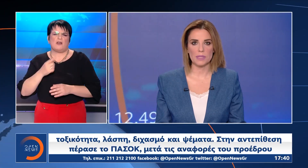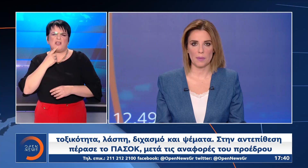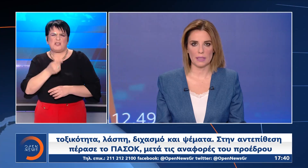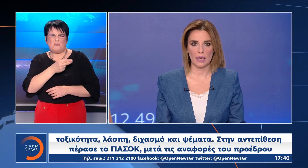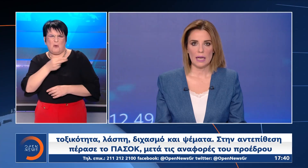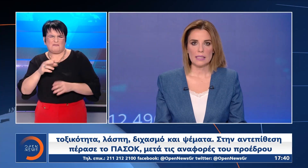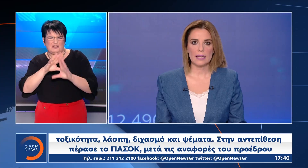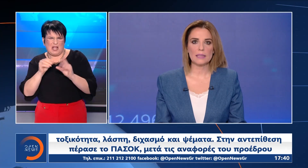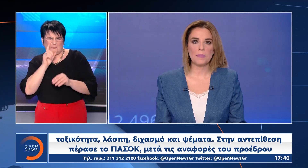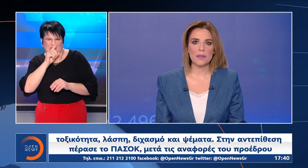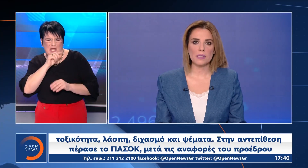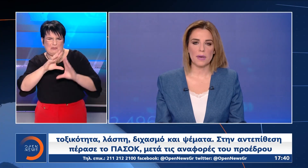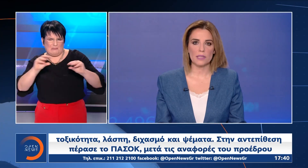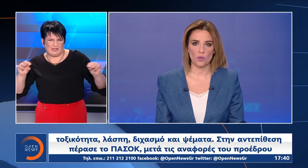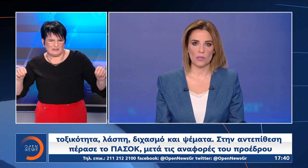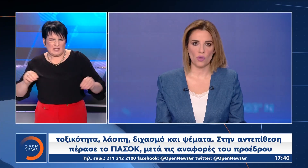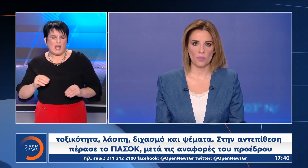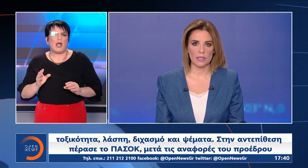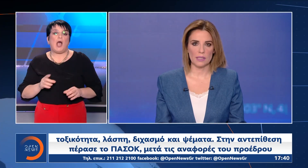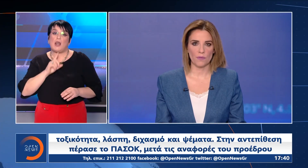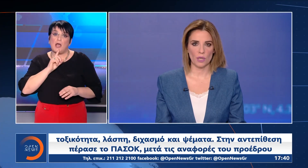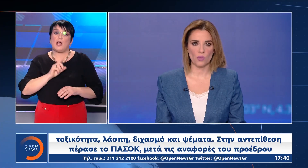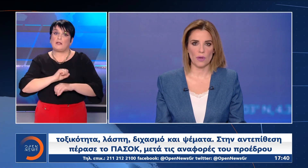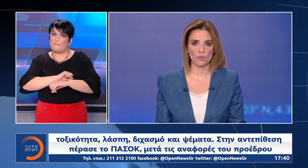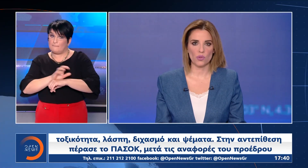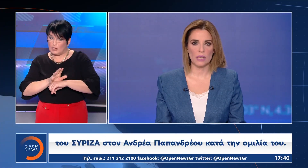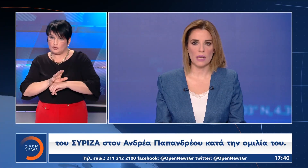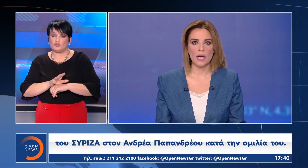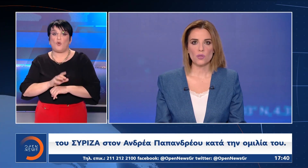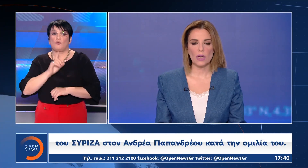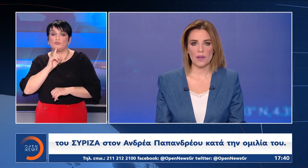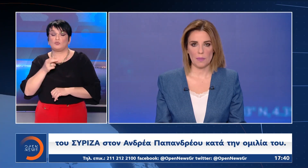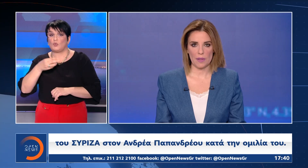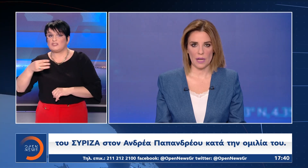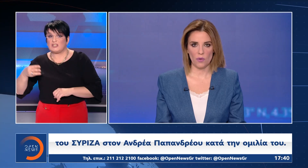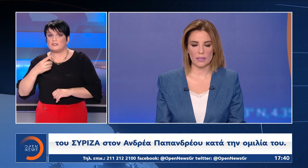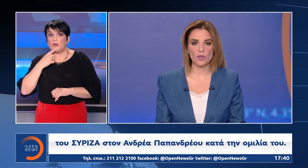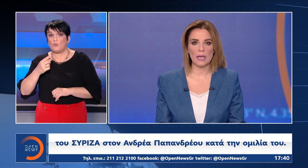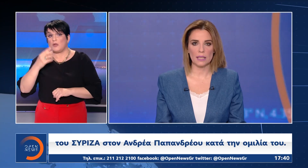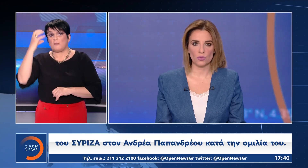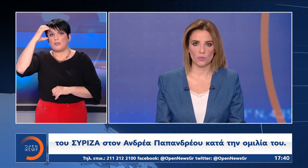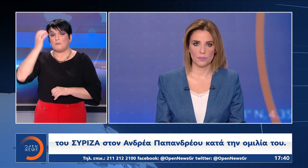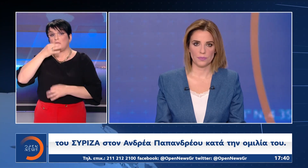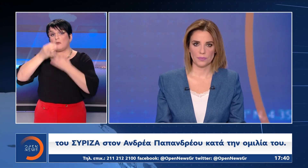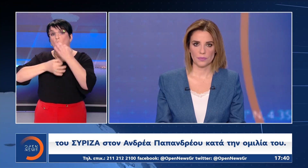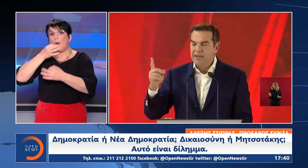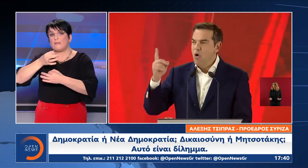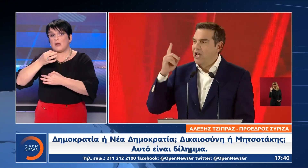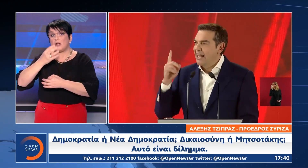διχασμό και ψέματα. Στην αντεπίθεση πέρασε το ΠΑΣΟΚ μετά τις αναφορές του πρόεδρου του ΣΥΡΙΖΑ στον Αντρέα Βαβαντρέου κατά την ομιλία του.